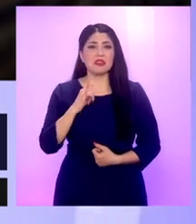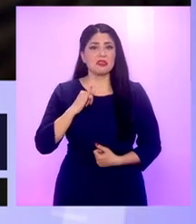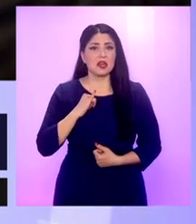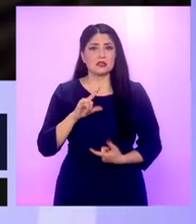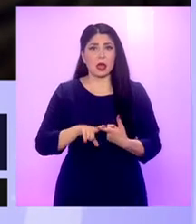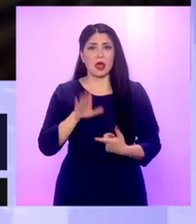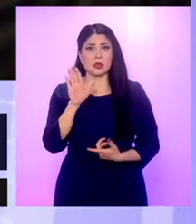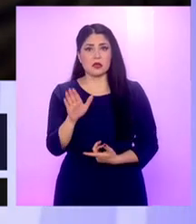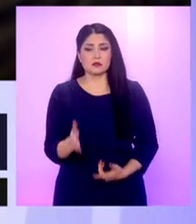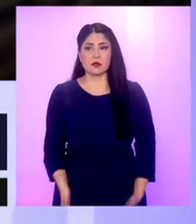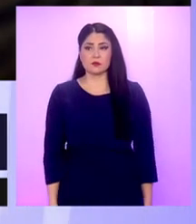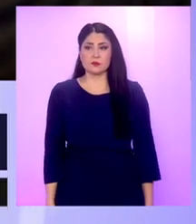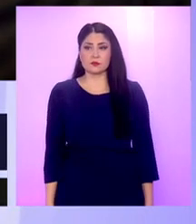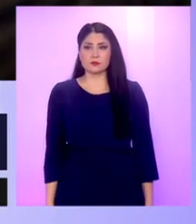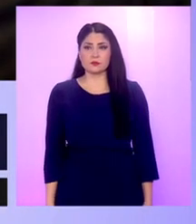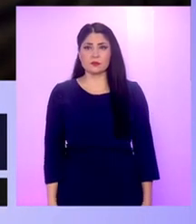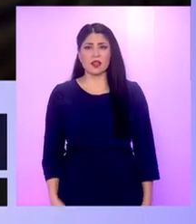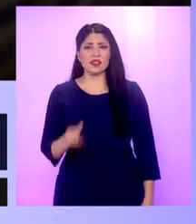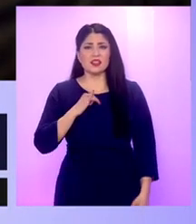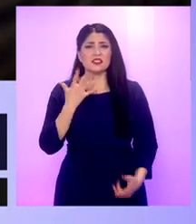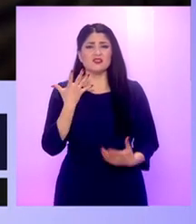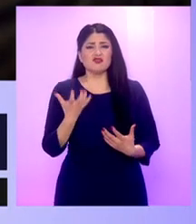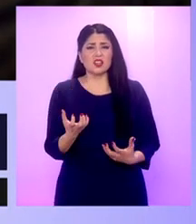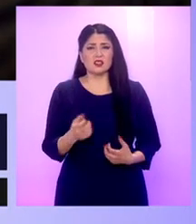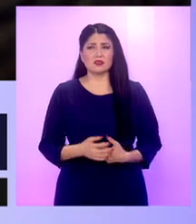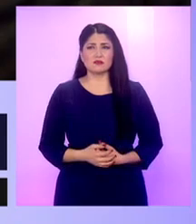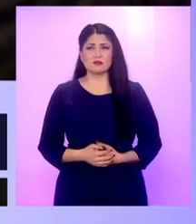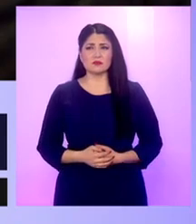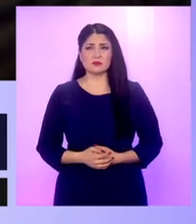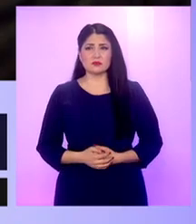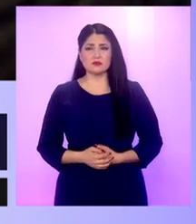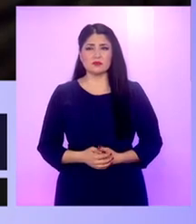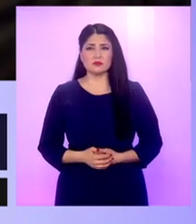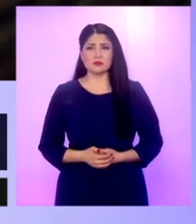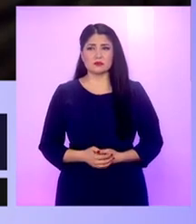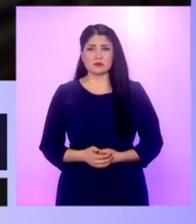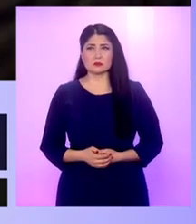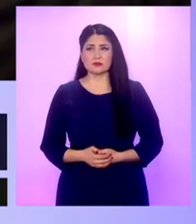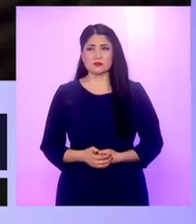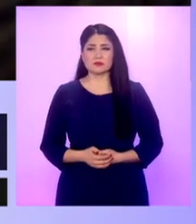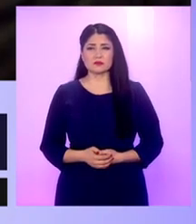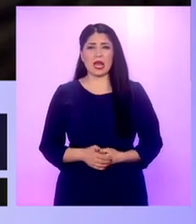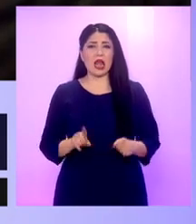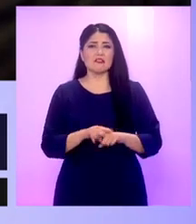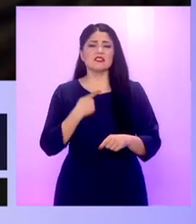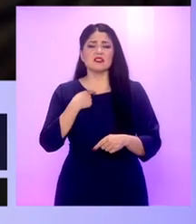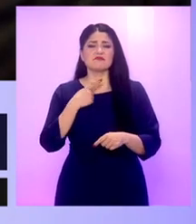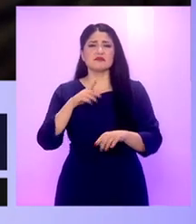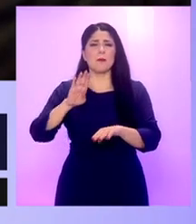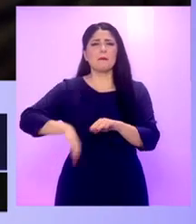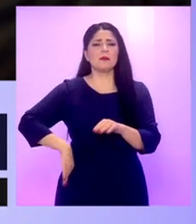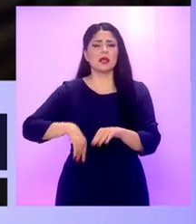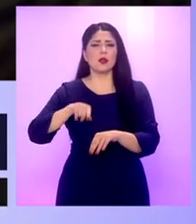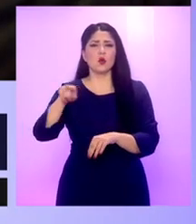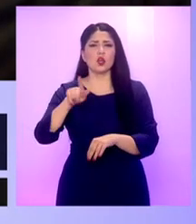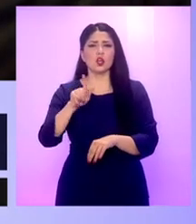direcția asta. Preocupări ca să ce? Ca să îi dai peste mână sau peste nas